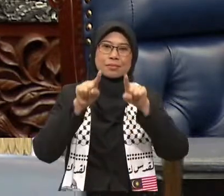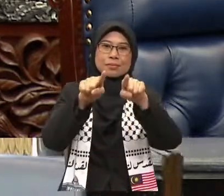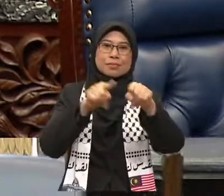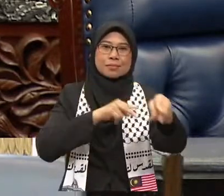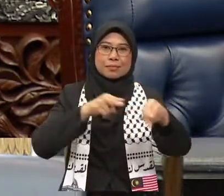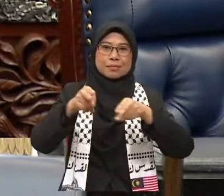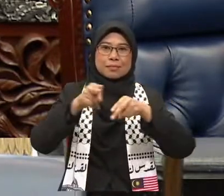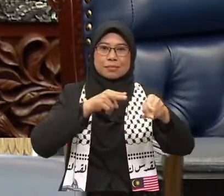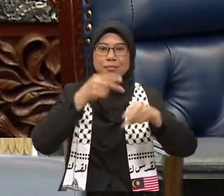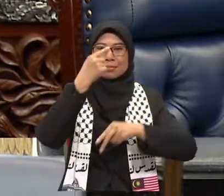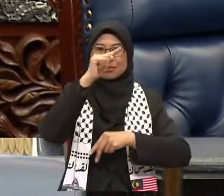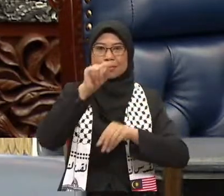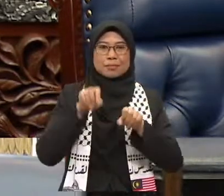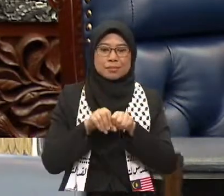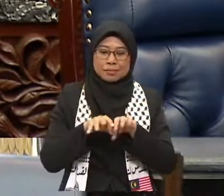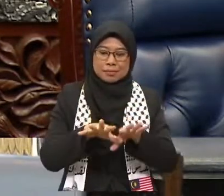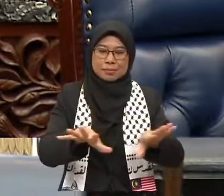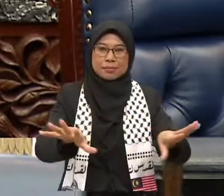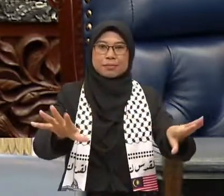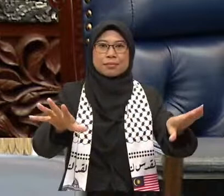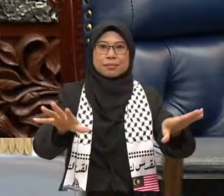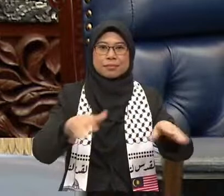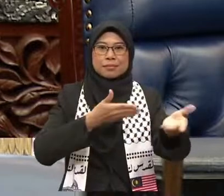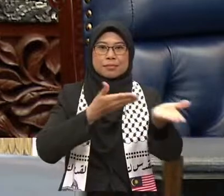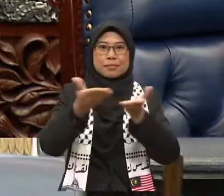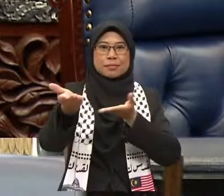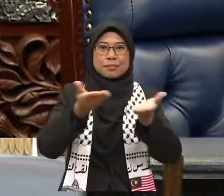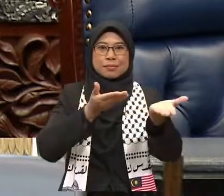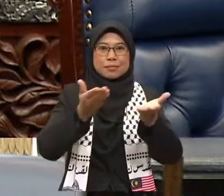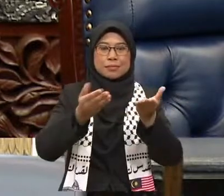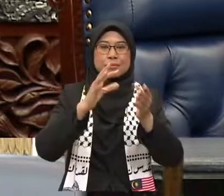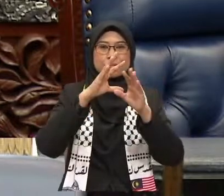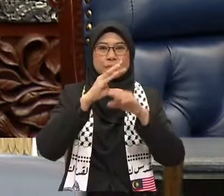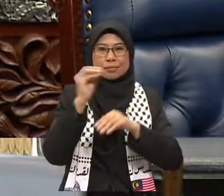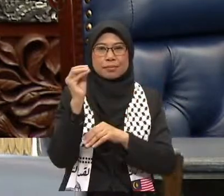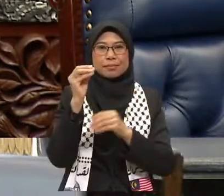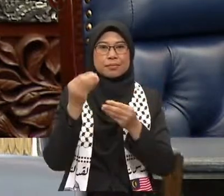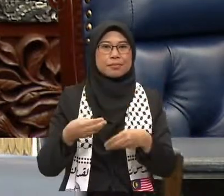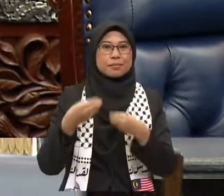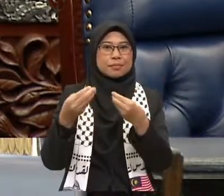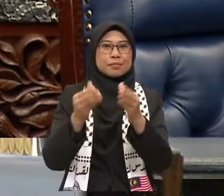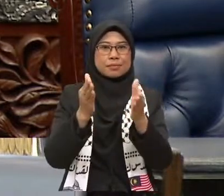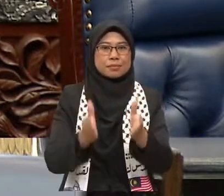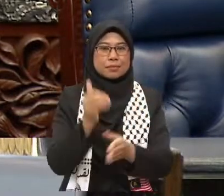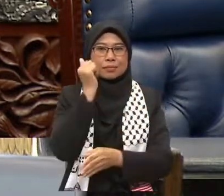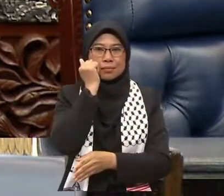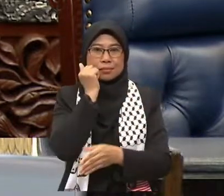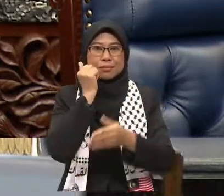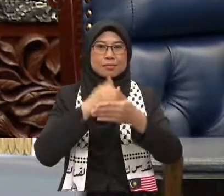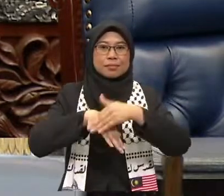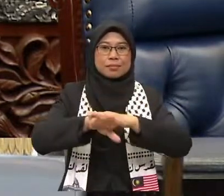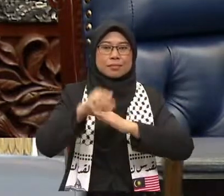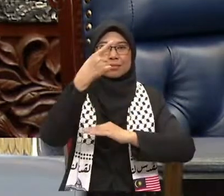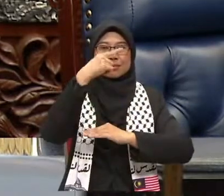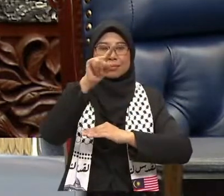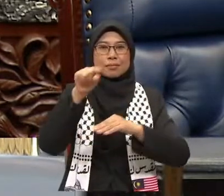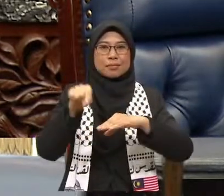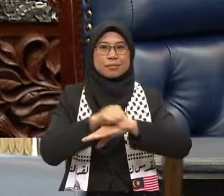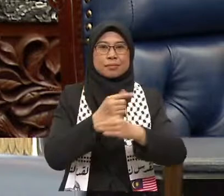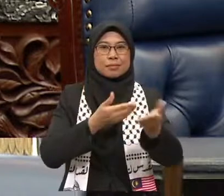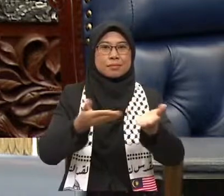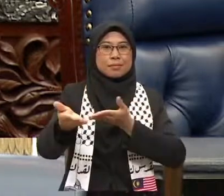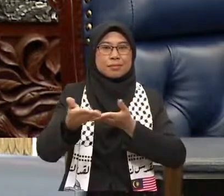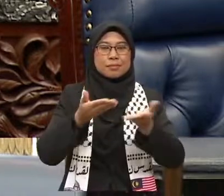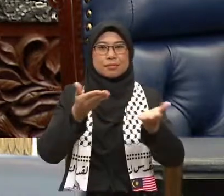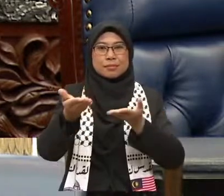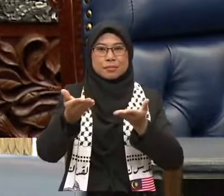usaha untuk meluaskan capaian perkhidmatan ini dan memberikan warga emas akses kepada kemudahan fasiliti